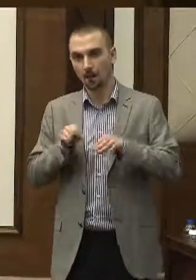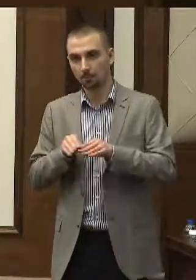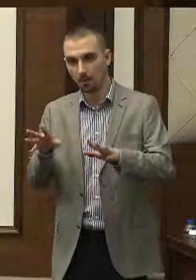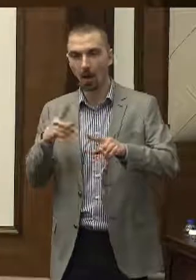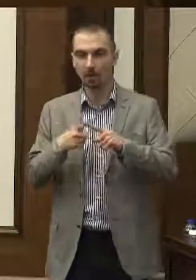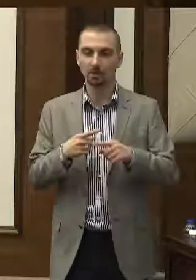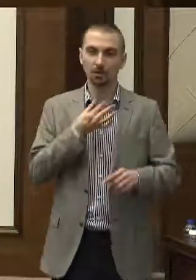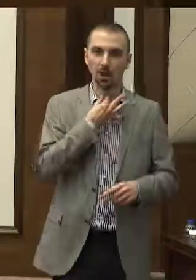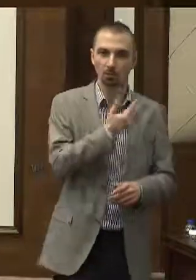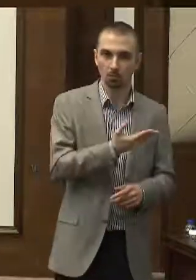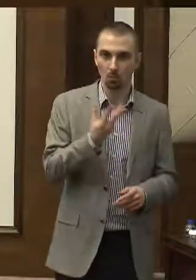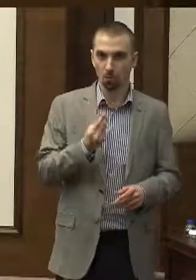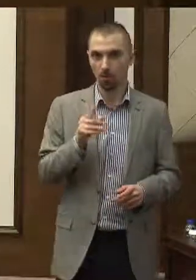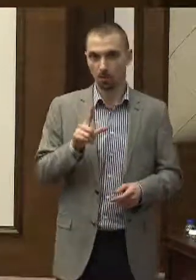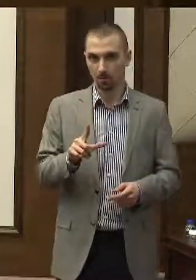hem de bu